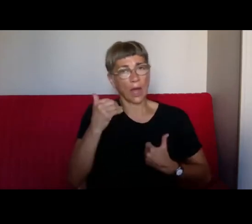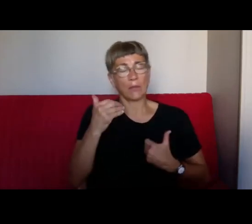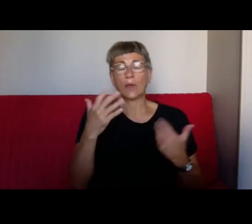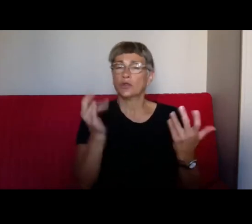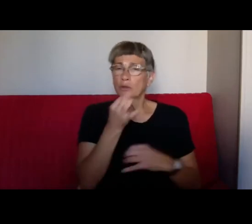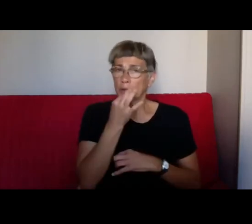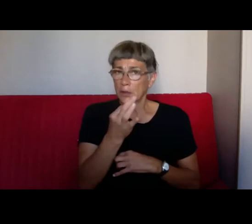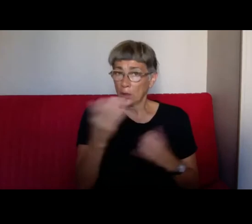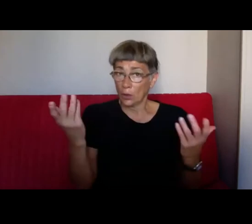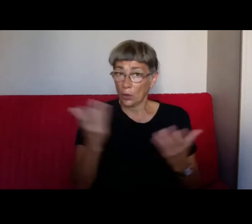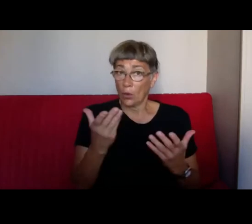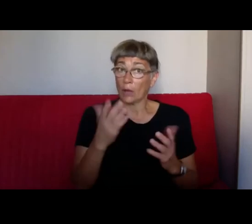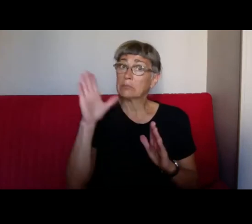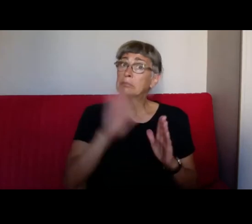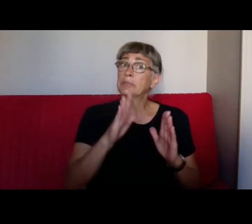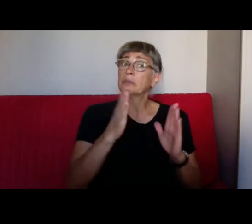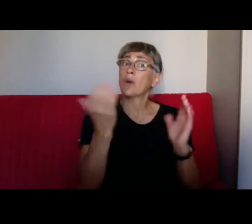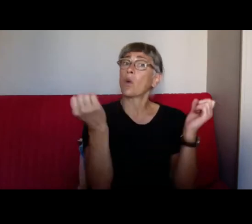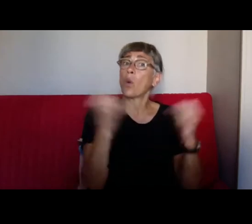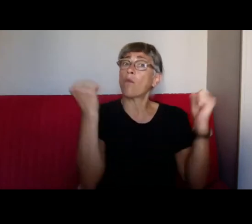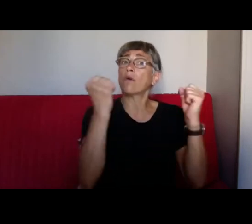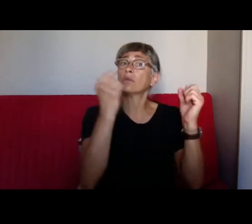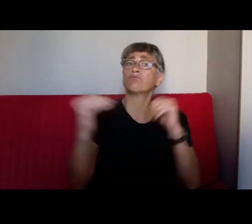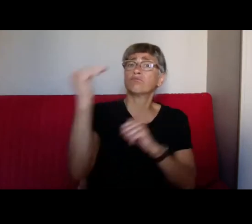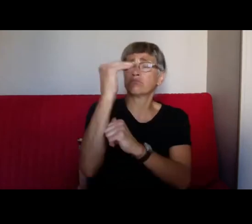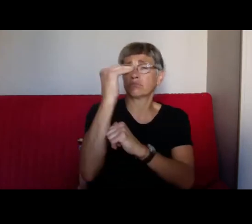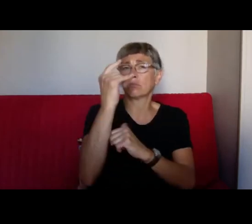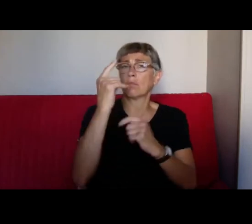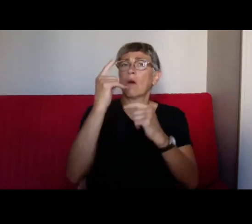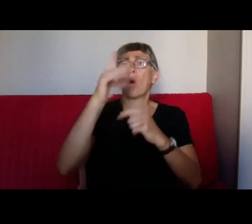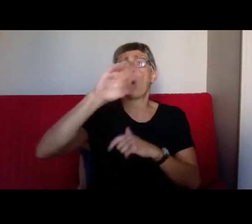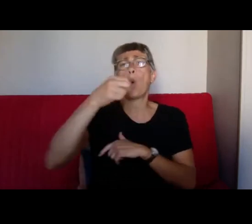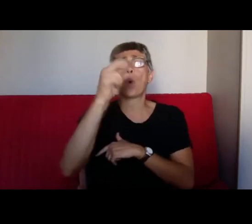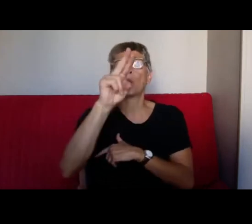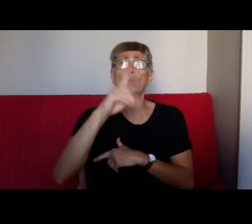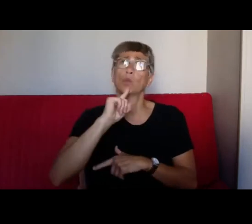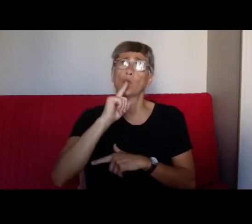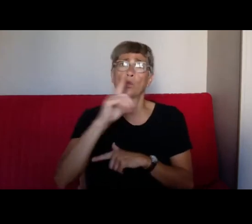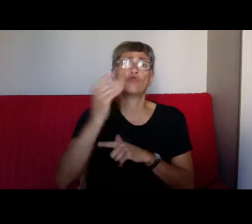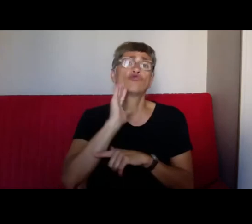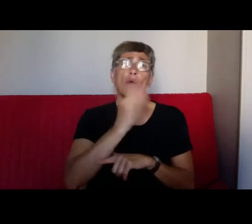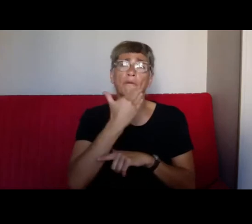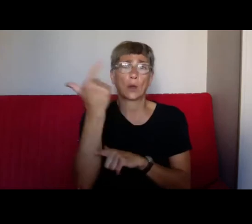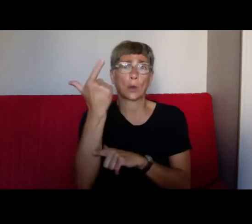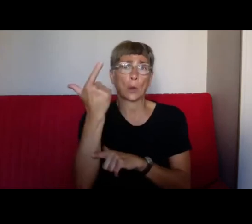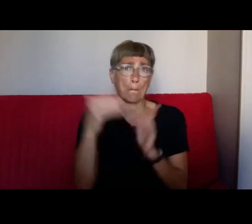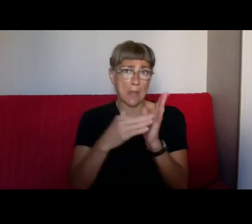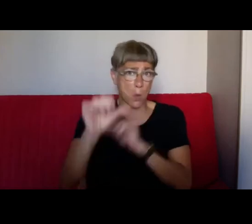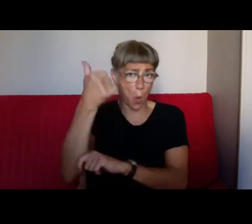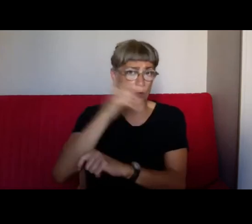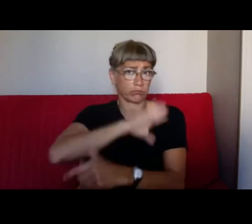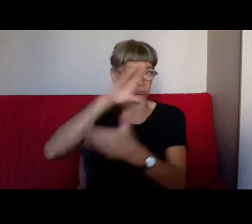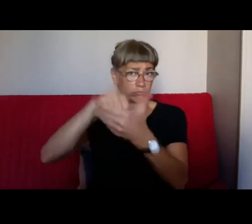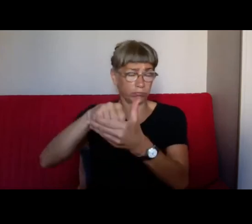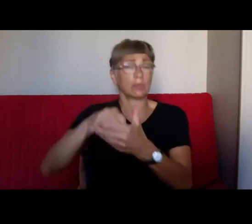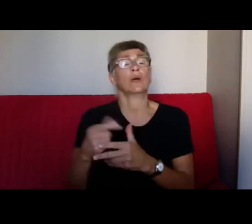d'abord qu'elle fait partie de la Convention cadre des Nations unies relative aux droits des personnes handicapées depuis janvier 2011. La Commission européenne a adopté